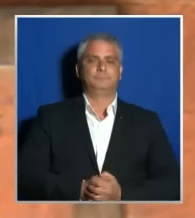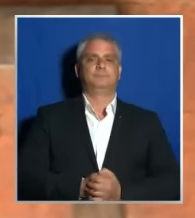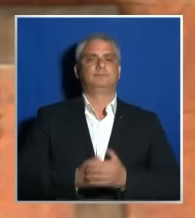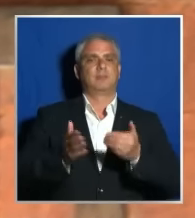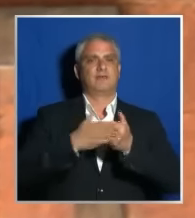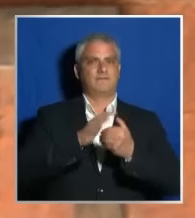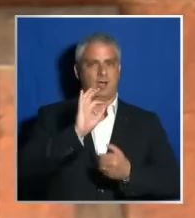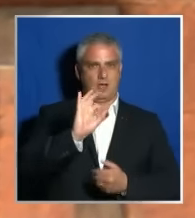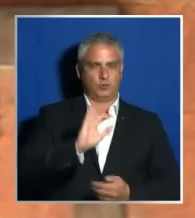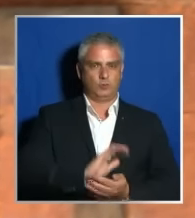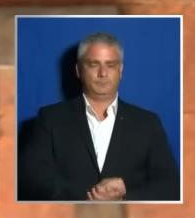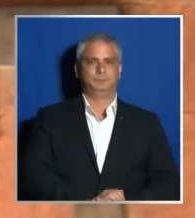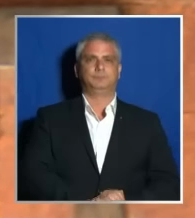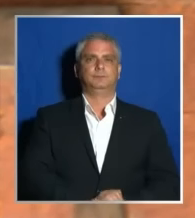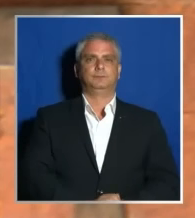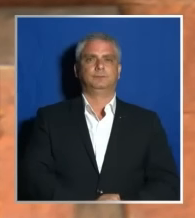ורעייתו,